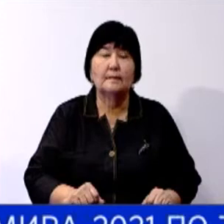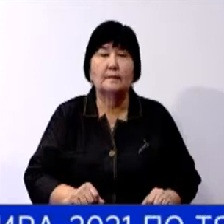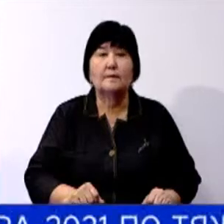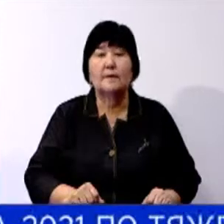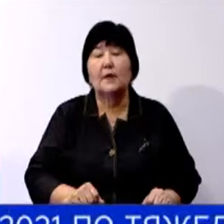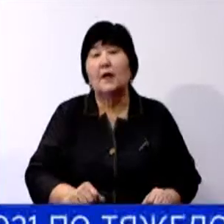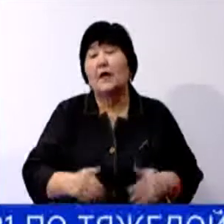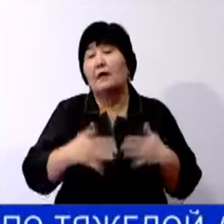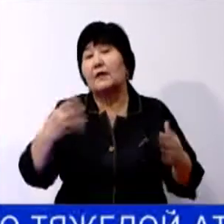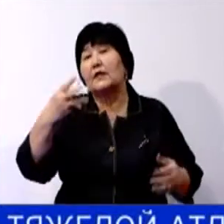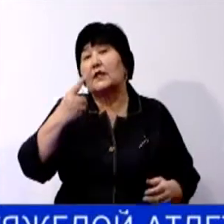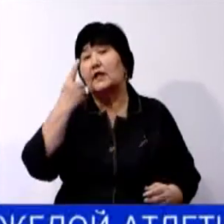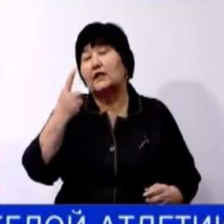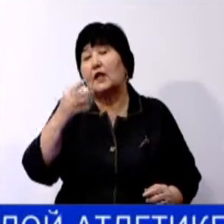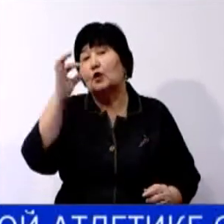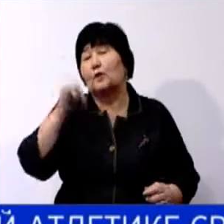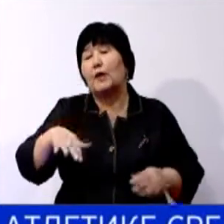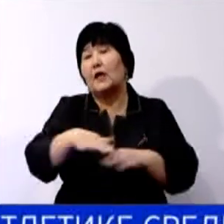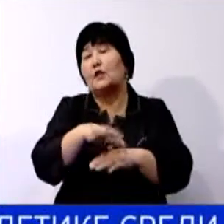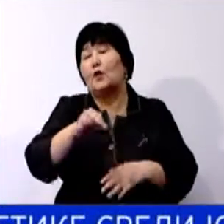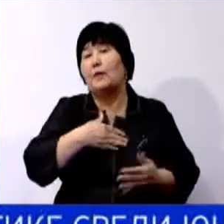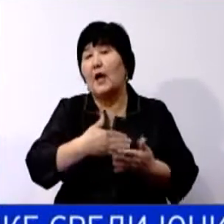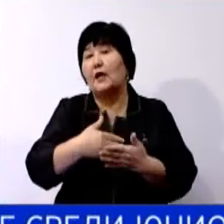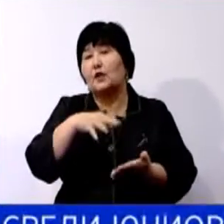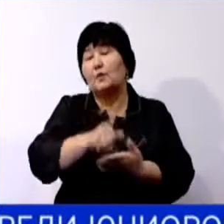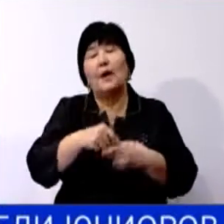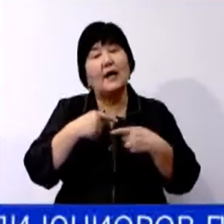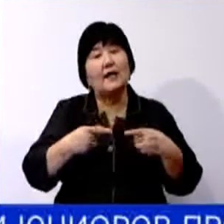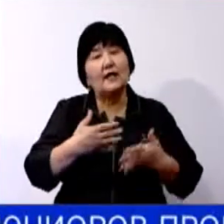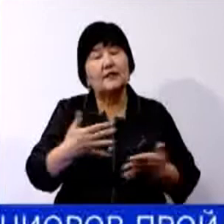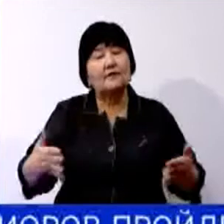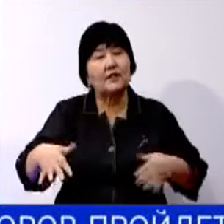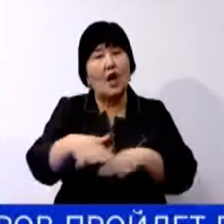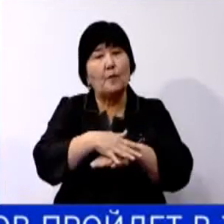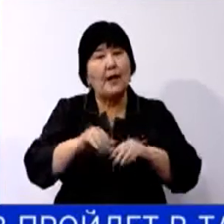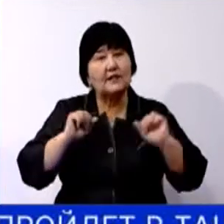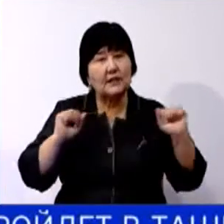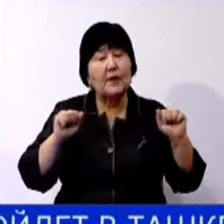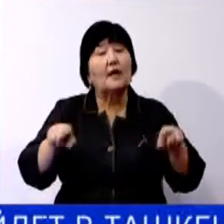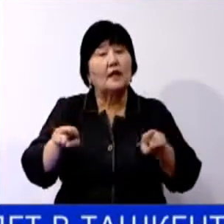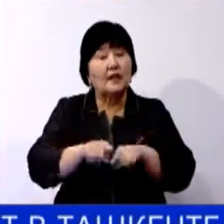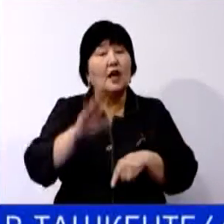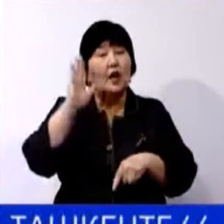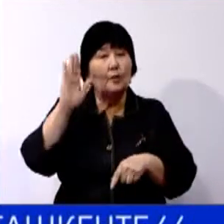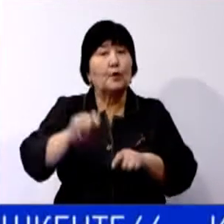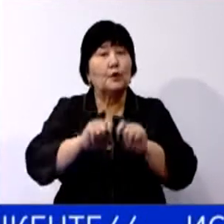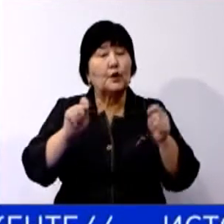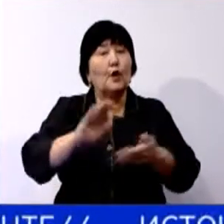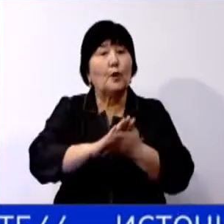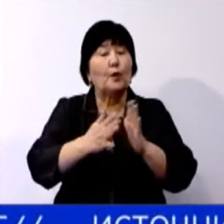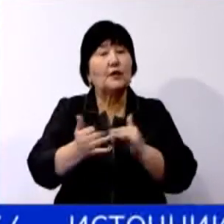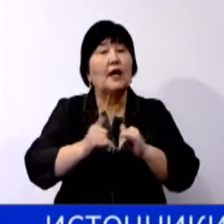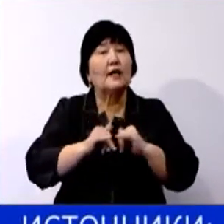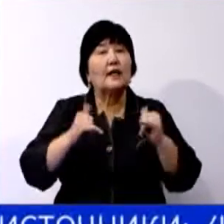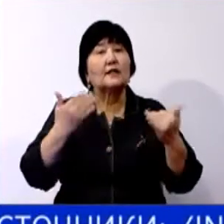свыше тридцати одного процента населения области активно занимаются различными видами массового спорта и далее будут создаваться условия для расширения